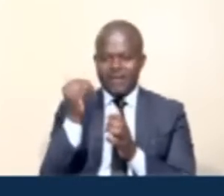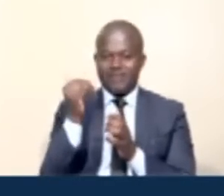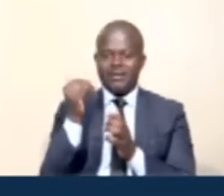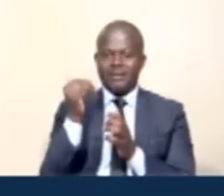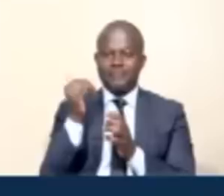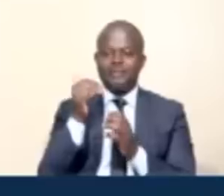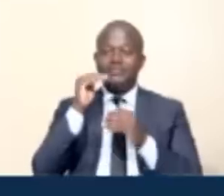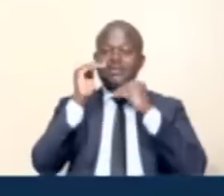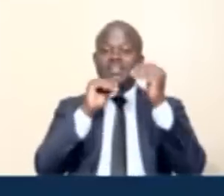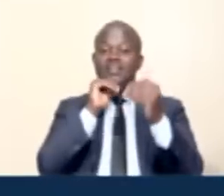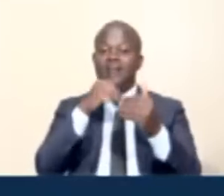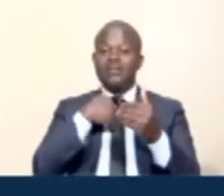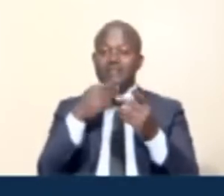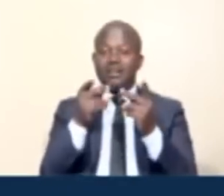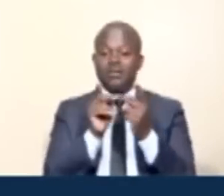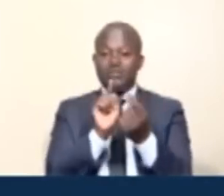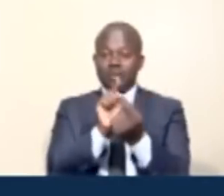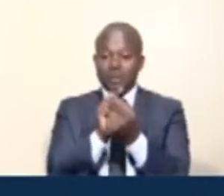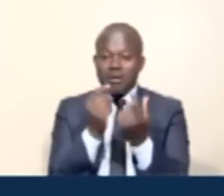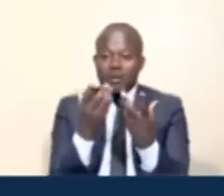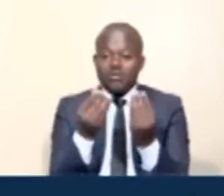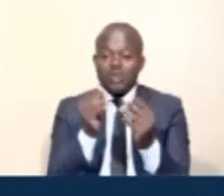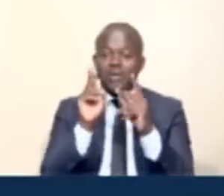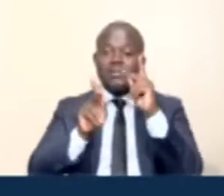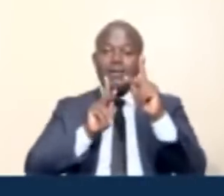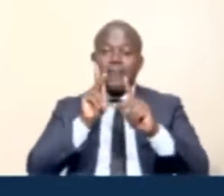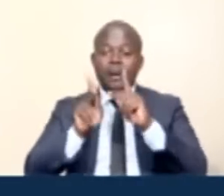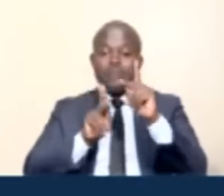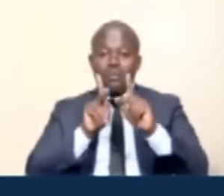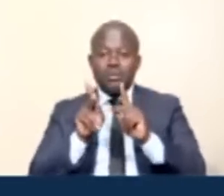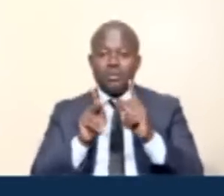izo nzego zitagira aho zihurira ngo zorohereze abantu?